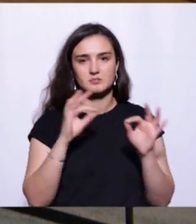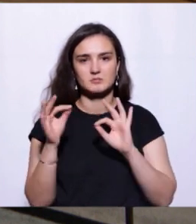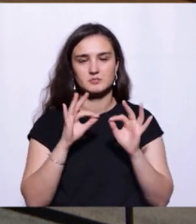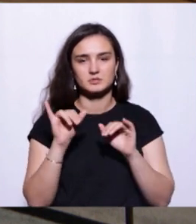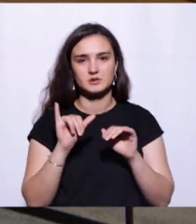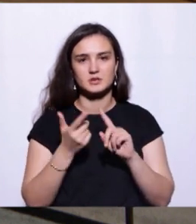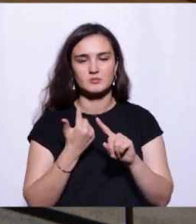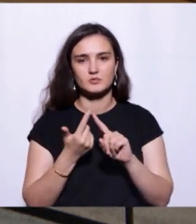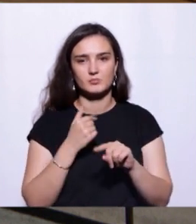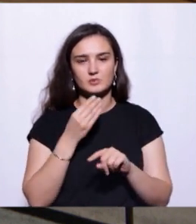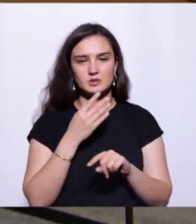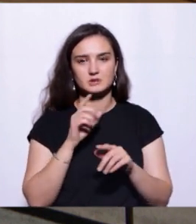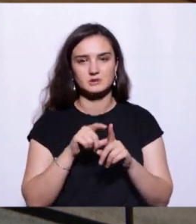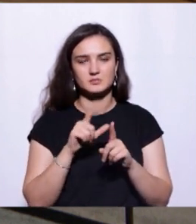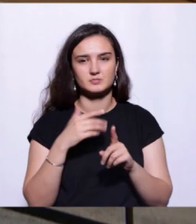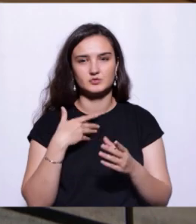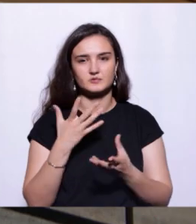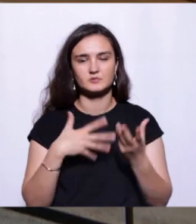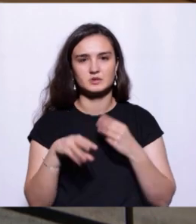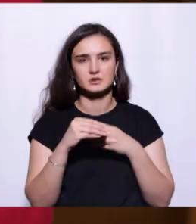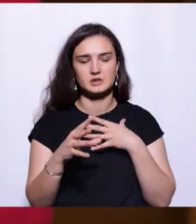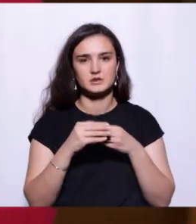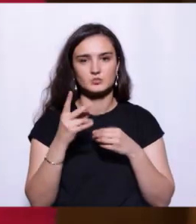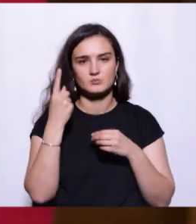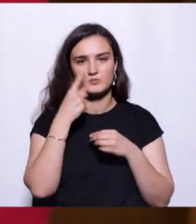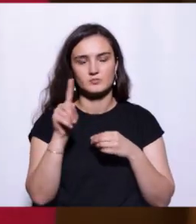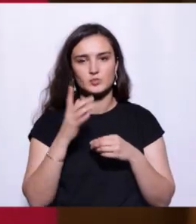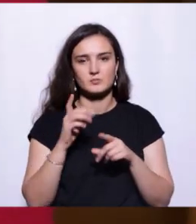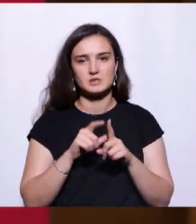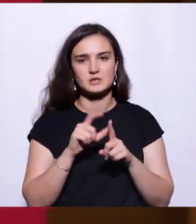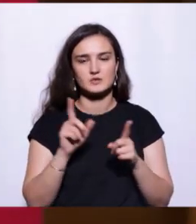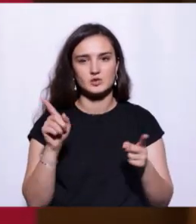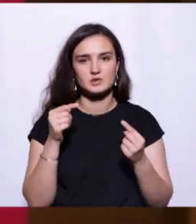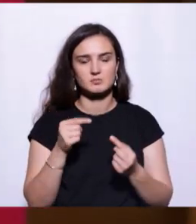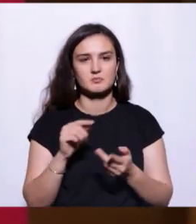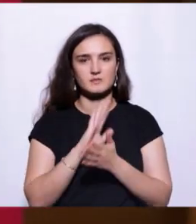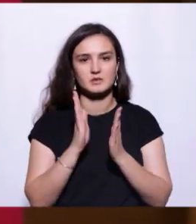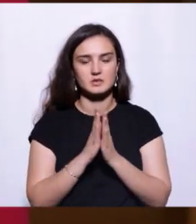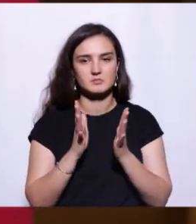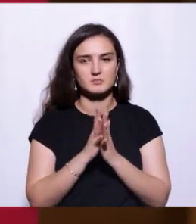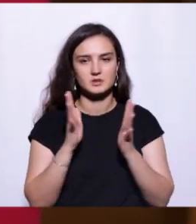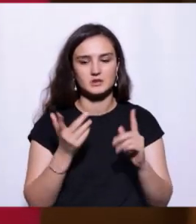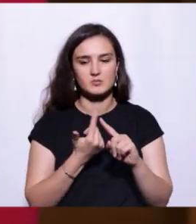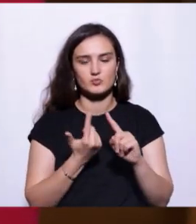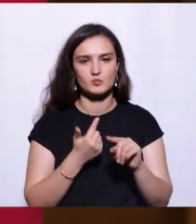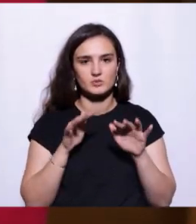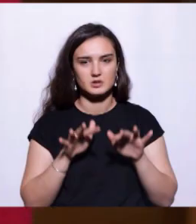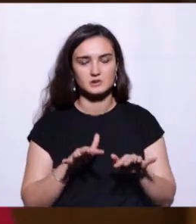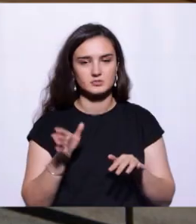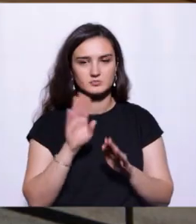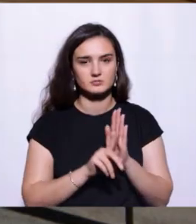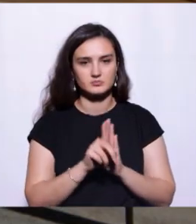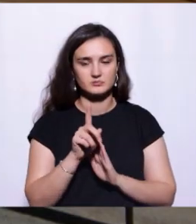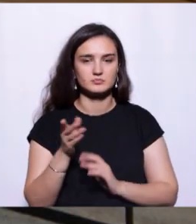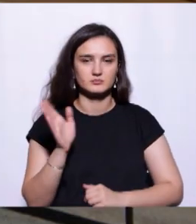სადაც გამოტოვებულია სიტყვები. ჩვენ ერთად უნდა მოვიფიქროთ, რომელი სიტყვა შეესაბამება ყველაზე მეტად გამოტოვებულ ადგილს. Shall we